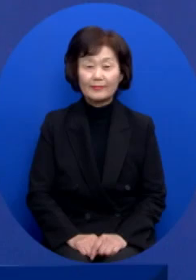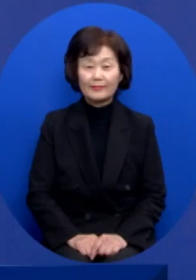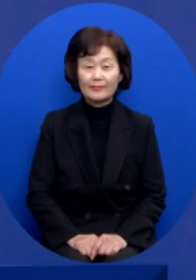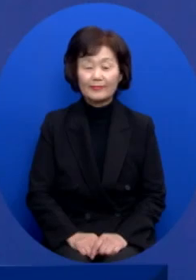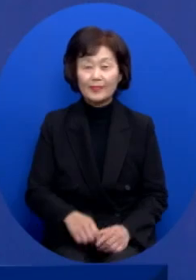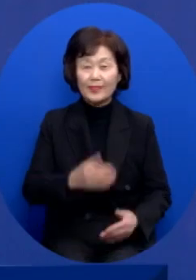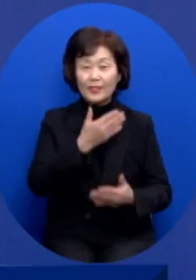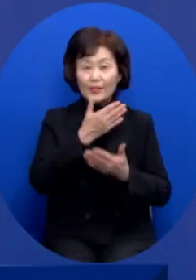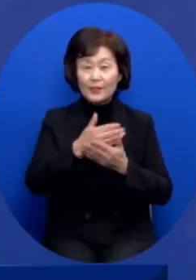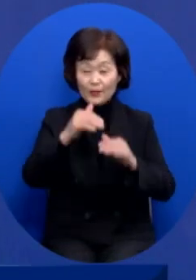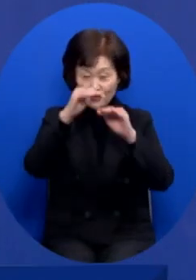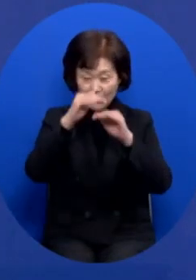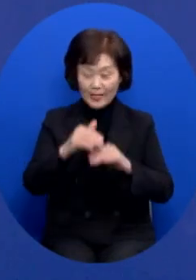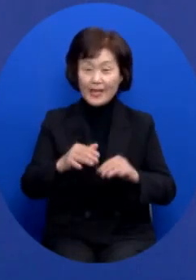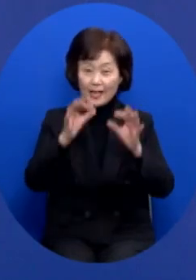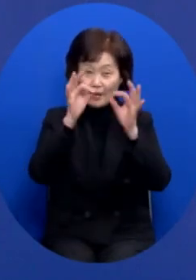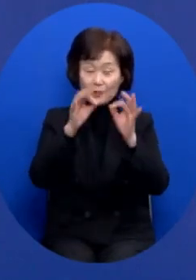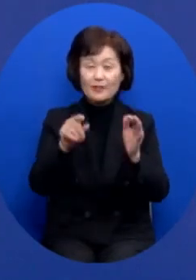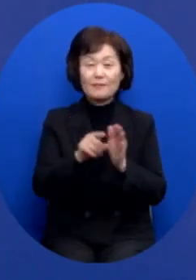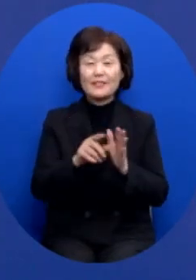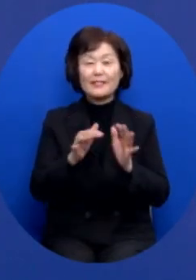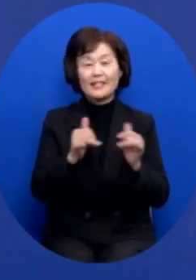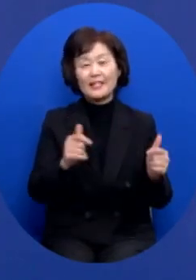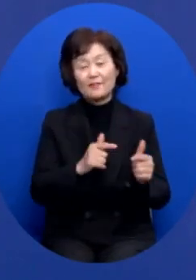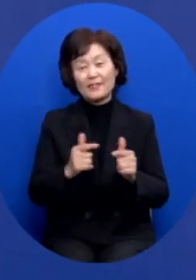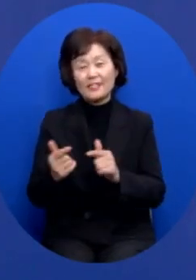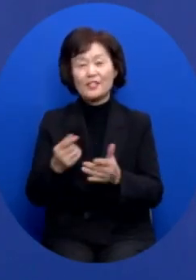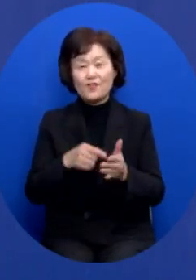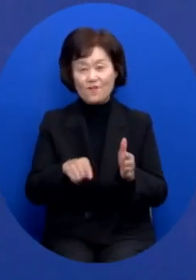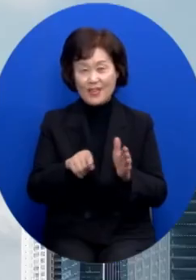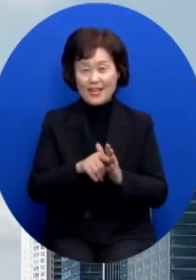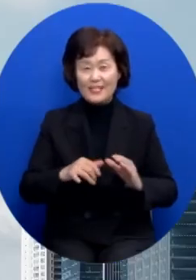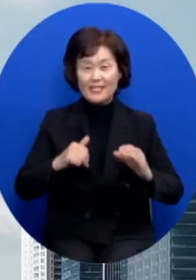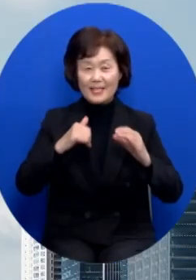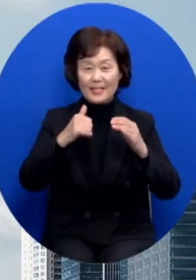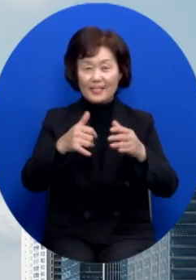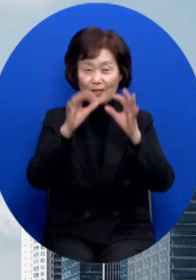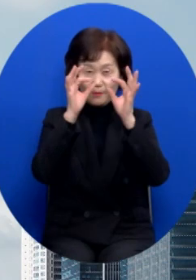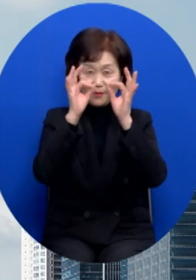주요 이슈를 살펴보는 소셜 브리핑, 크리스천을 위한 세상 보기입니다.